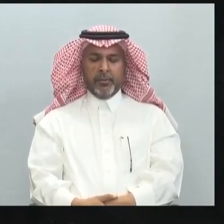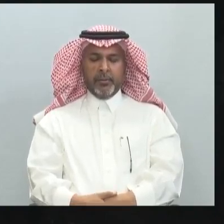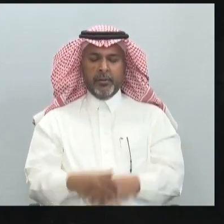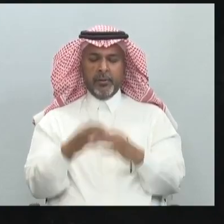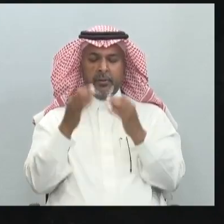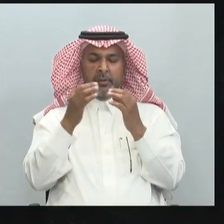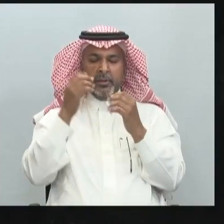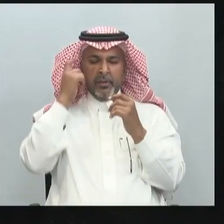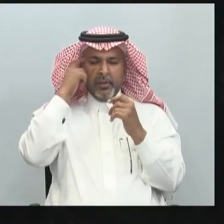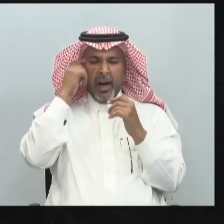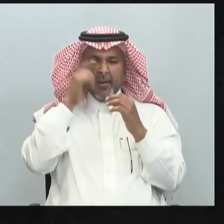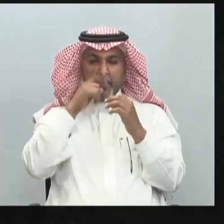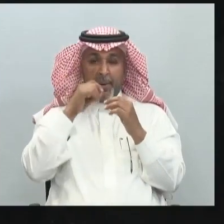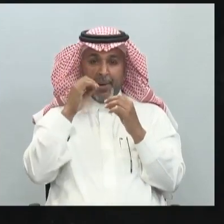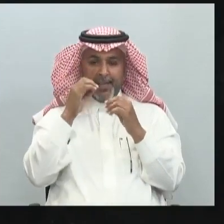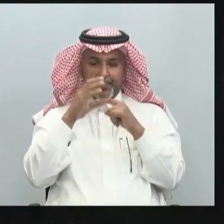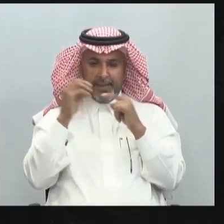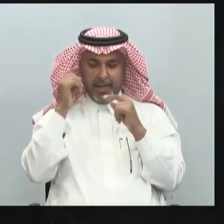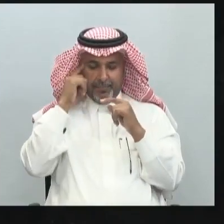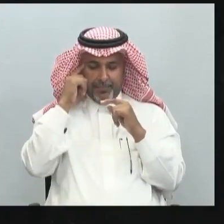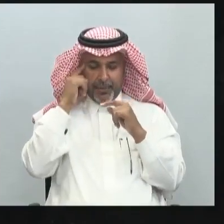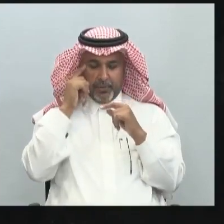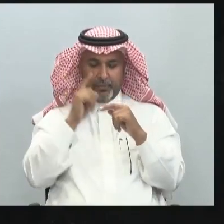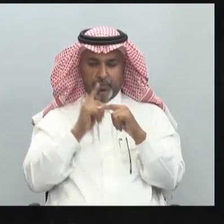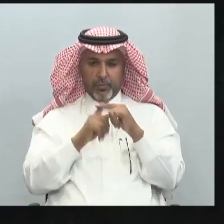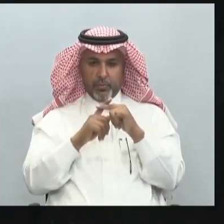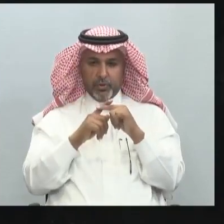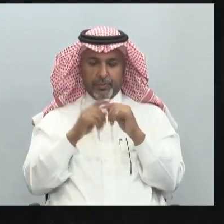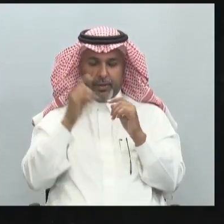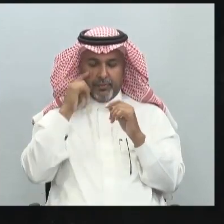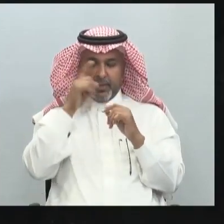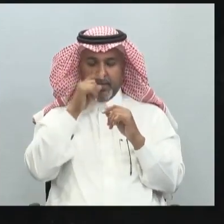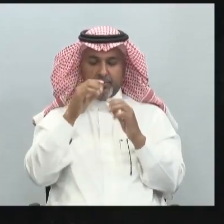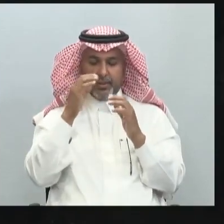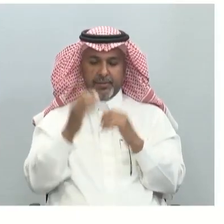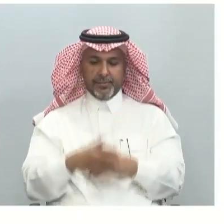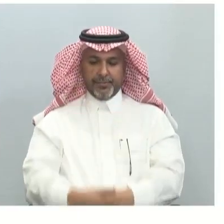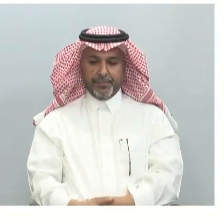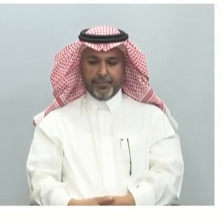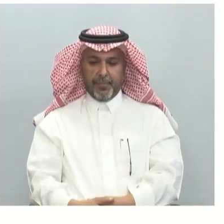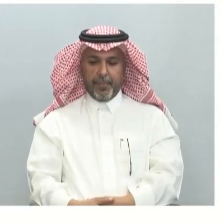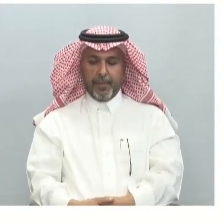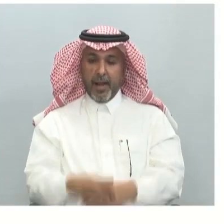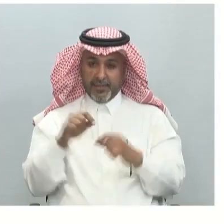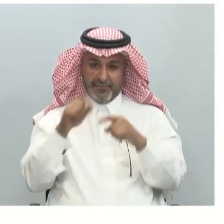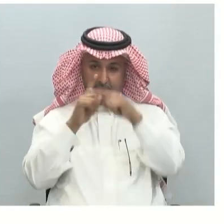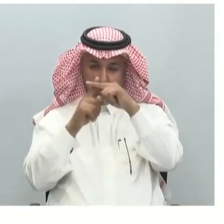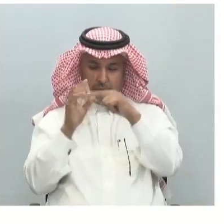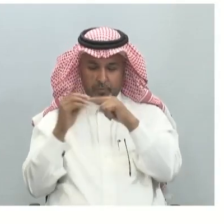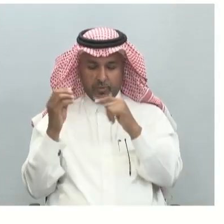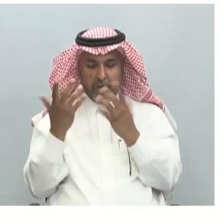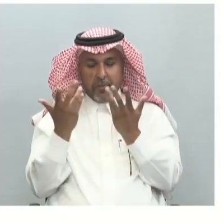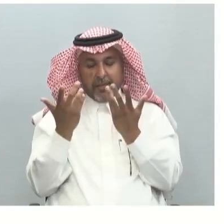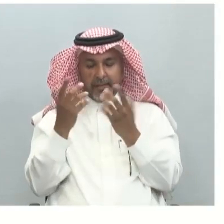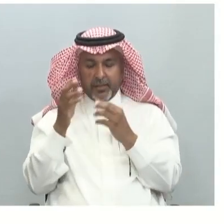فيه جذر سالب لسته عشر اللي هو سالب اربعه في المعادلات نضع الموجب والسالب فهنا راح يكون عندي سالب